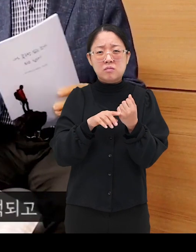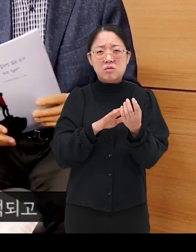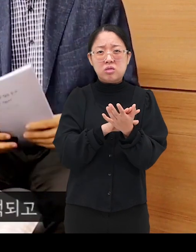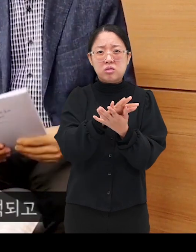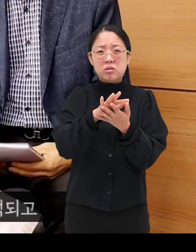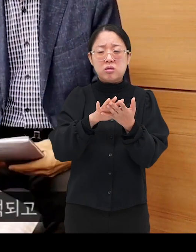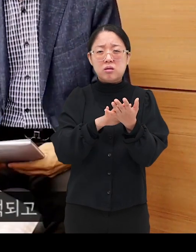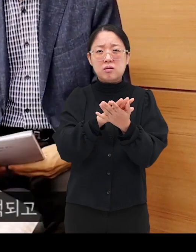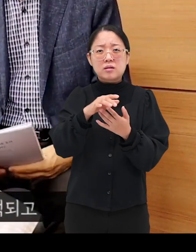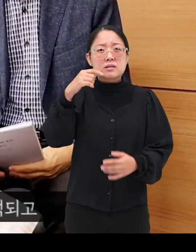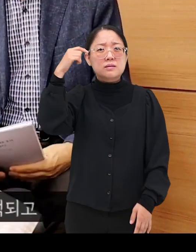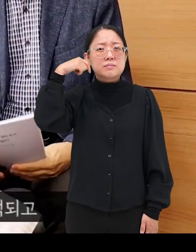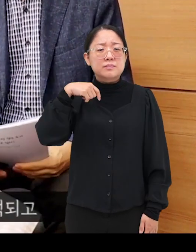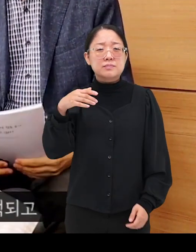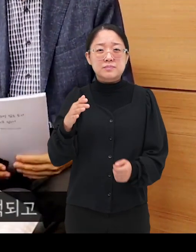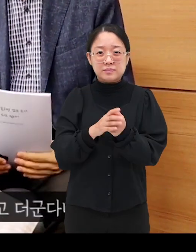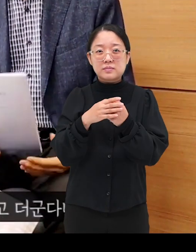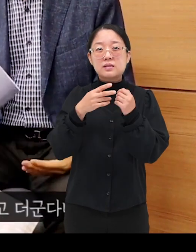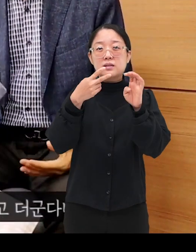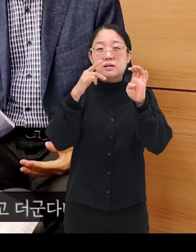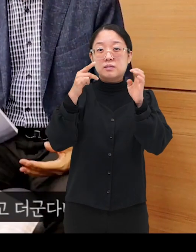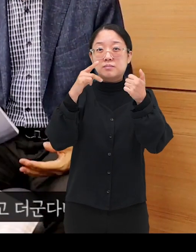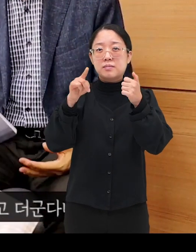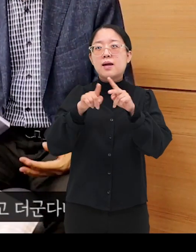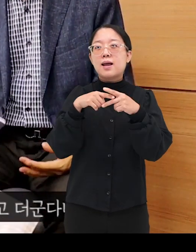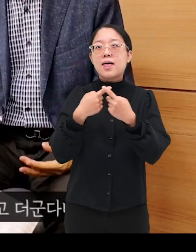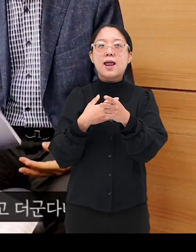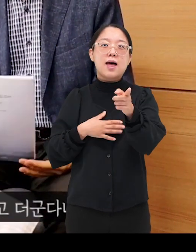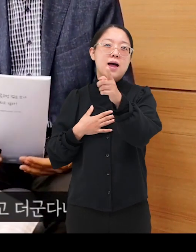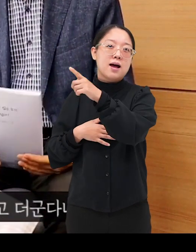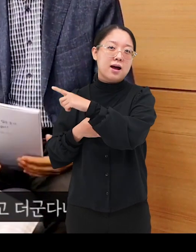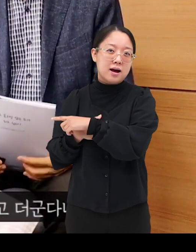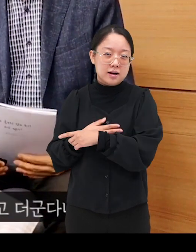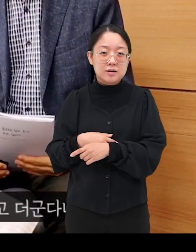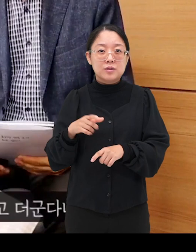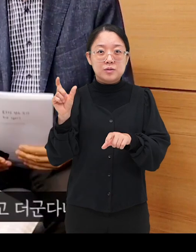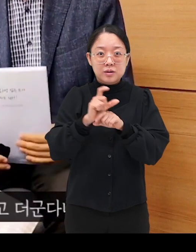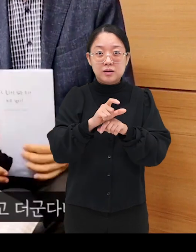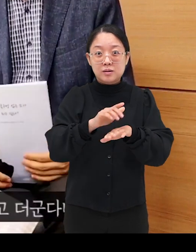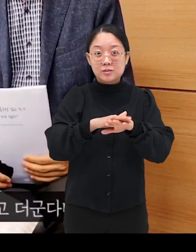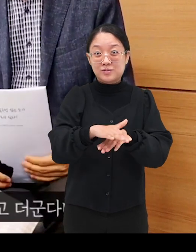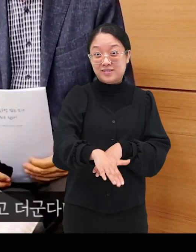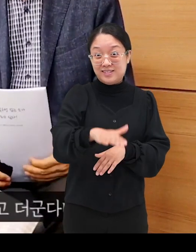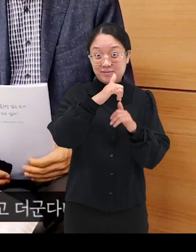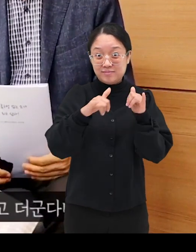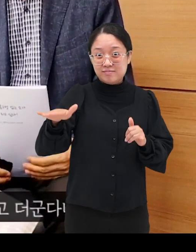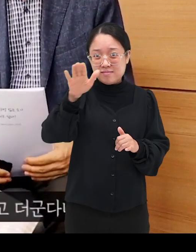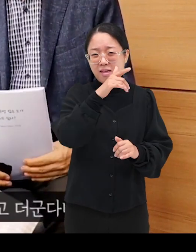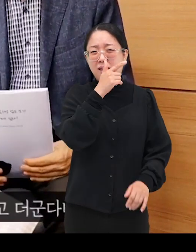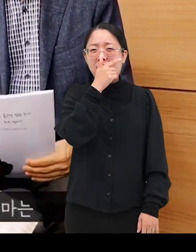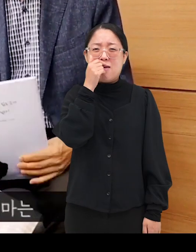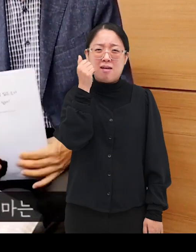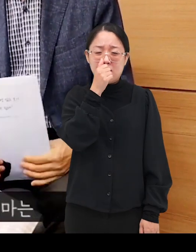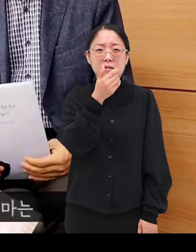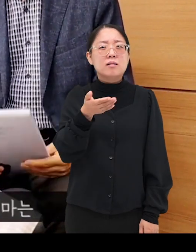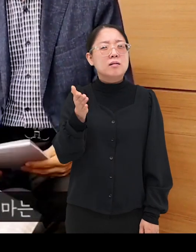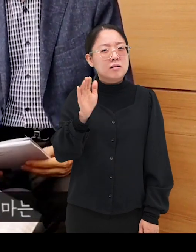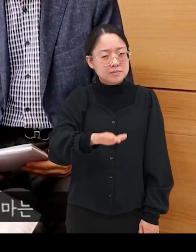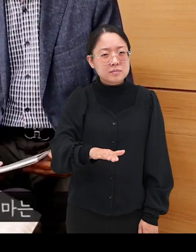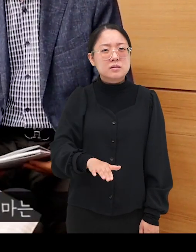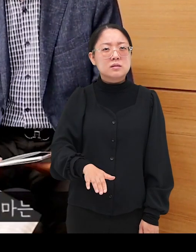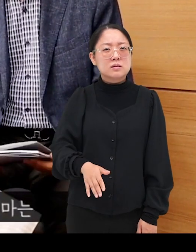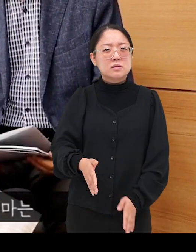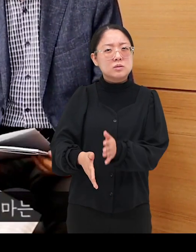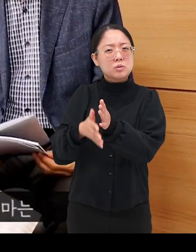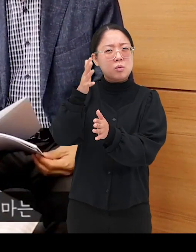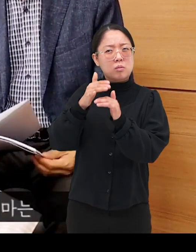본래 의미가 또 희석되고 그래서 이건 한 40, 50대까지는 다 이해를 할 거고 또 더군다나 시골에서 자란 사람들은 잘